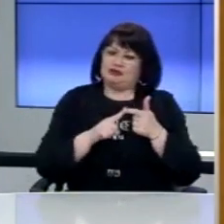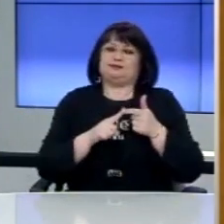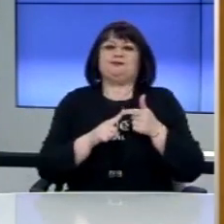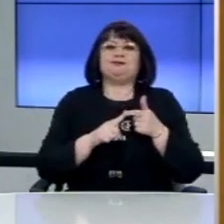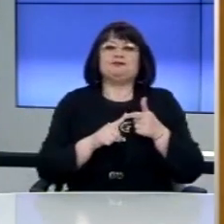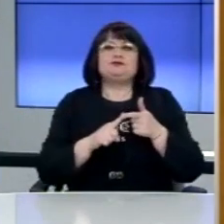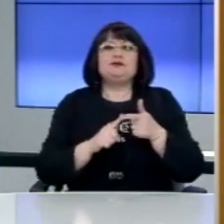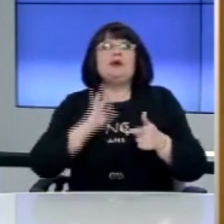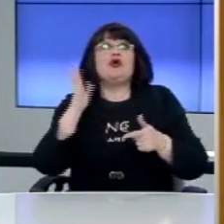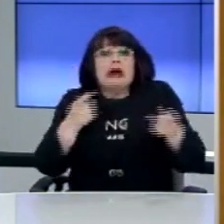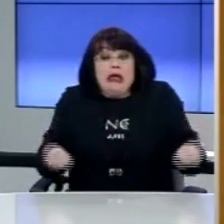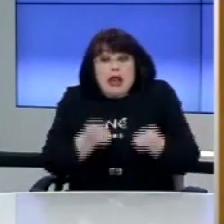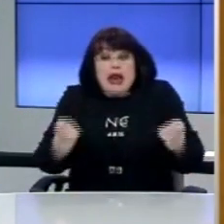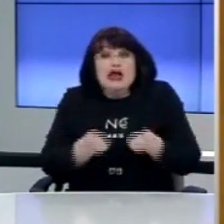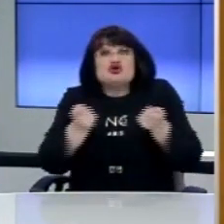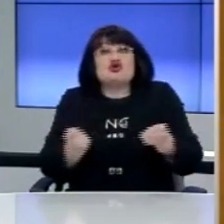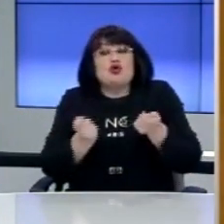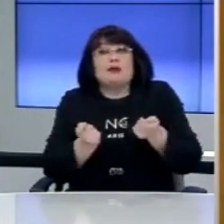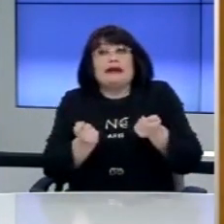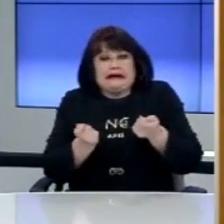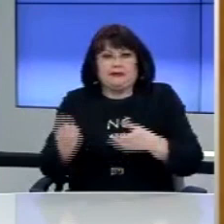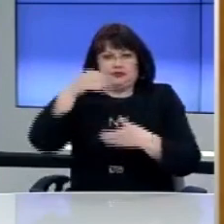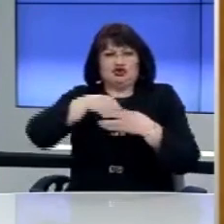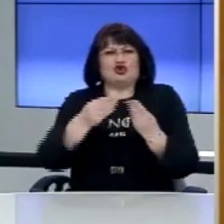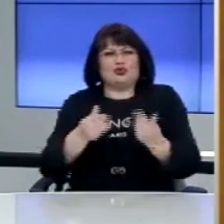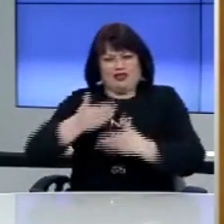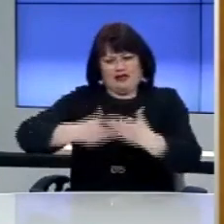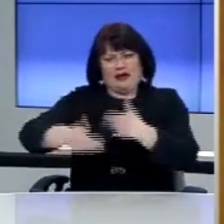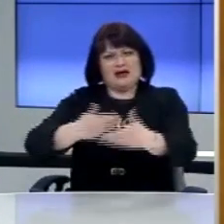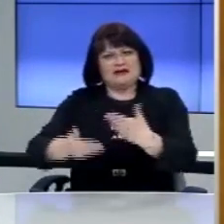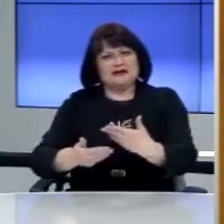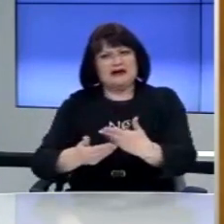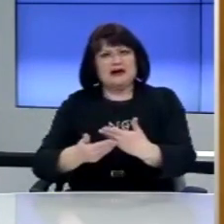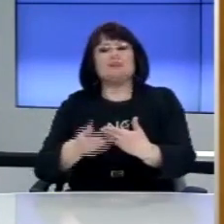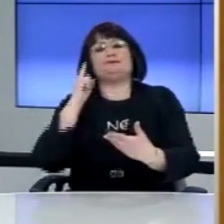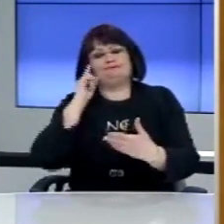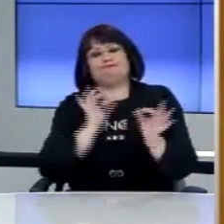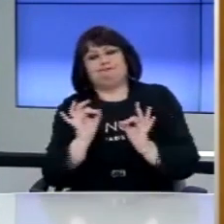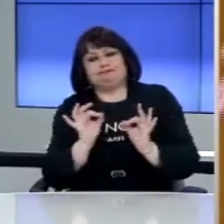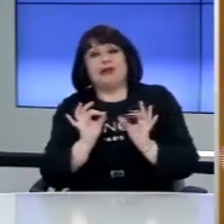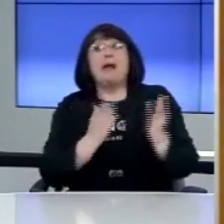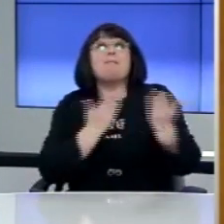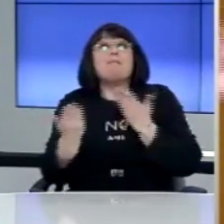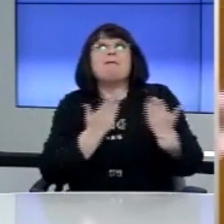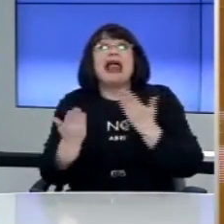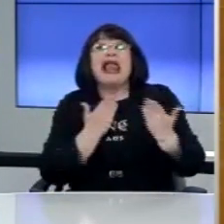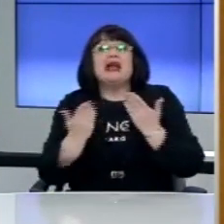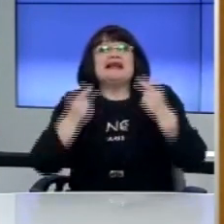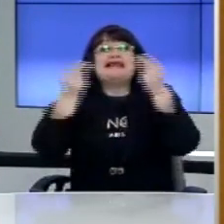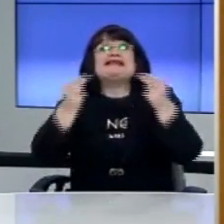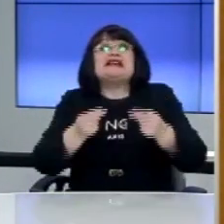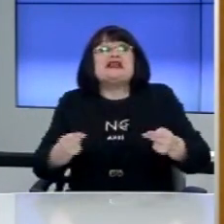Δεύτερον, όταν οι εργαζόμενοι μπουν σε αυτή τη διαδικασία για να φτιάξουν τη μελέτη, δεν τους δίνετε τα